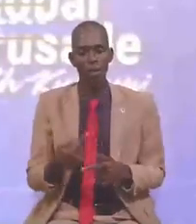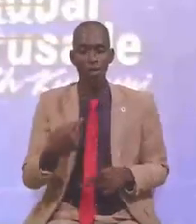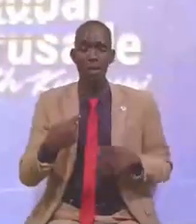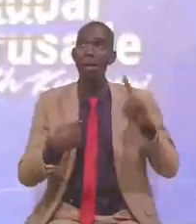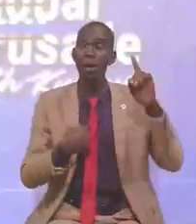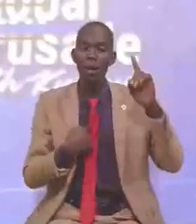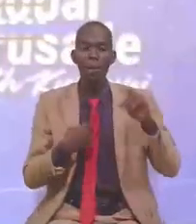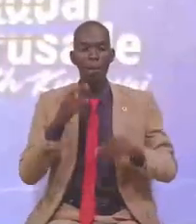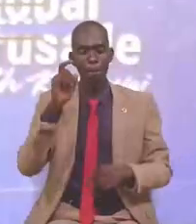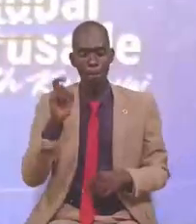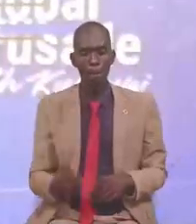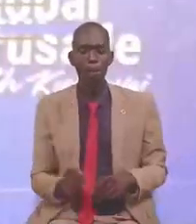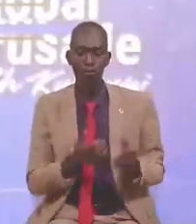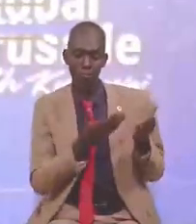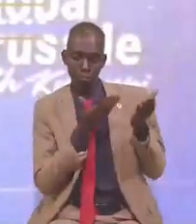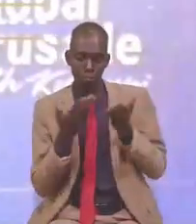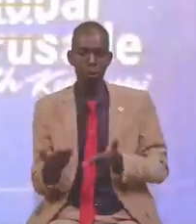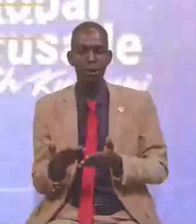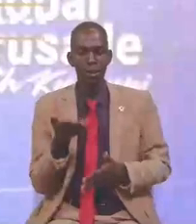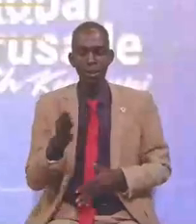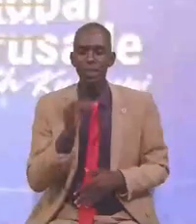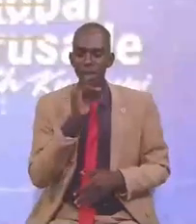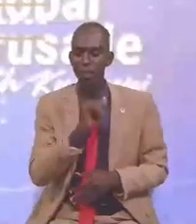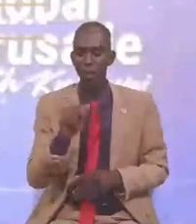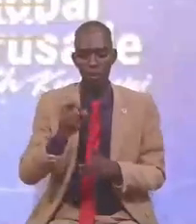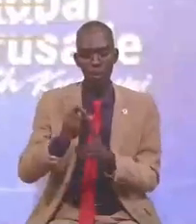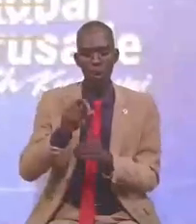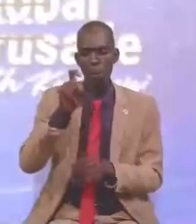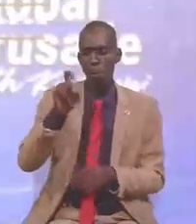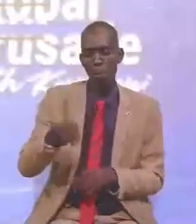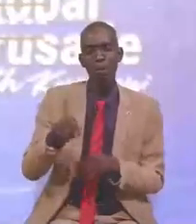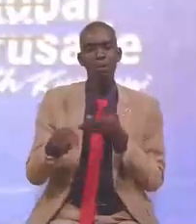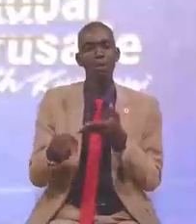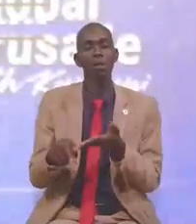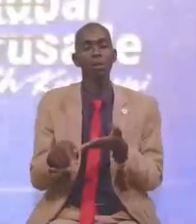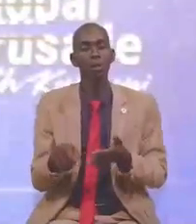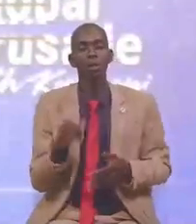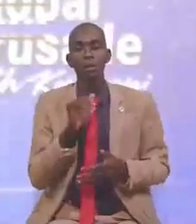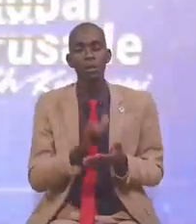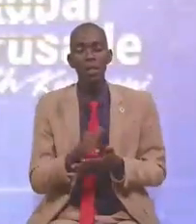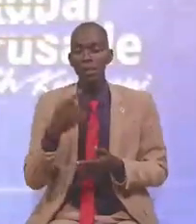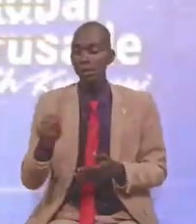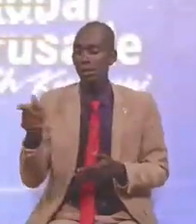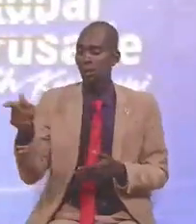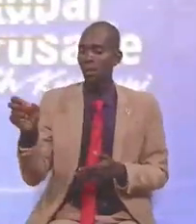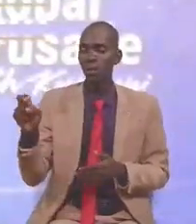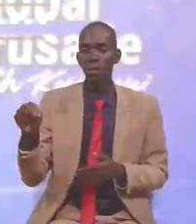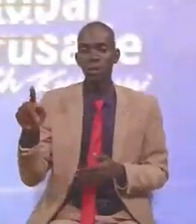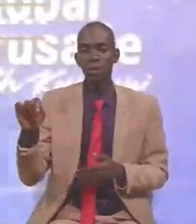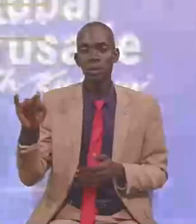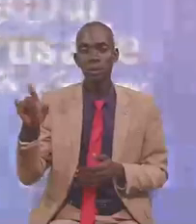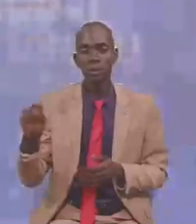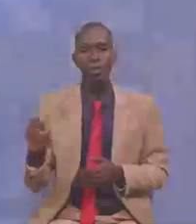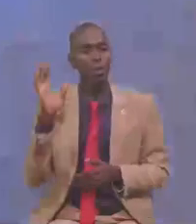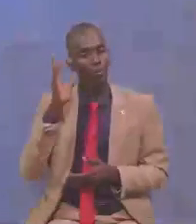extérieurs. Je dois les amener. Il y a une nécessité que les païens